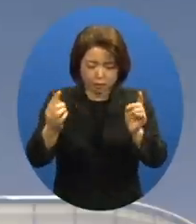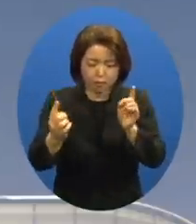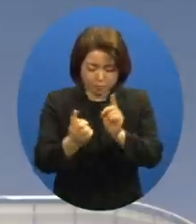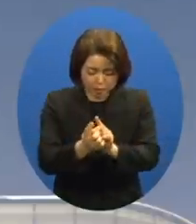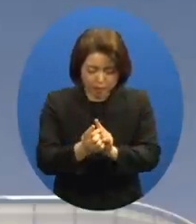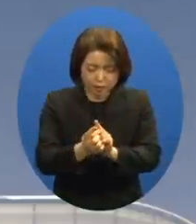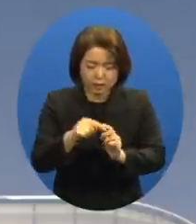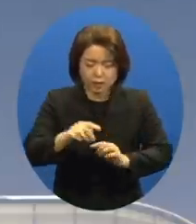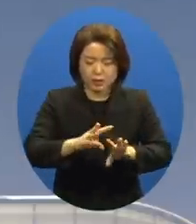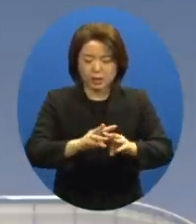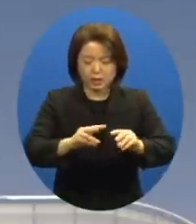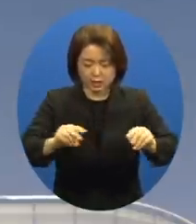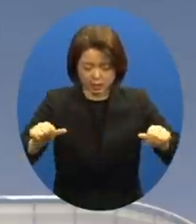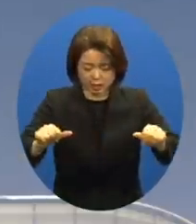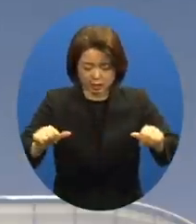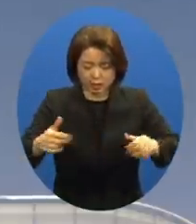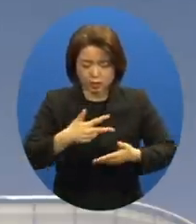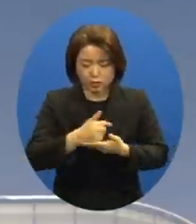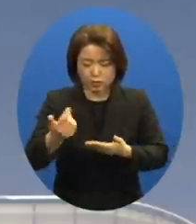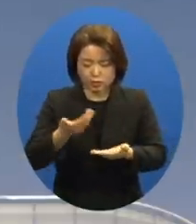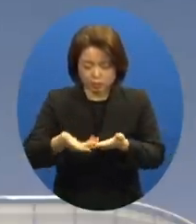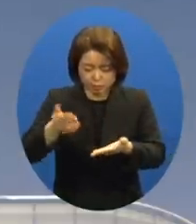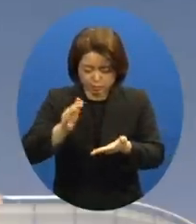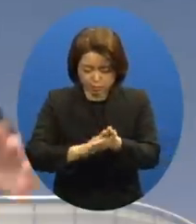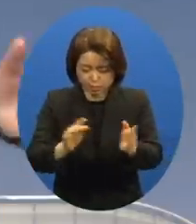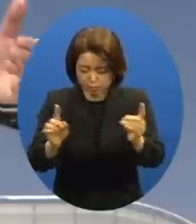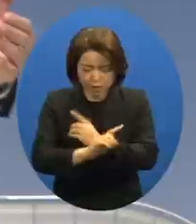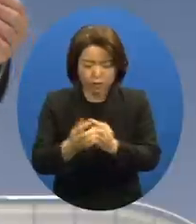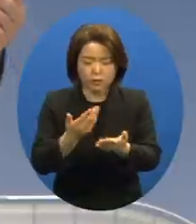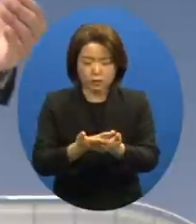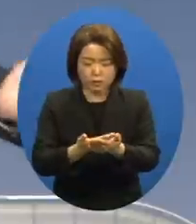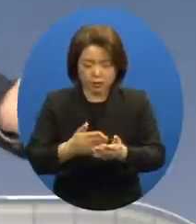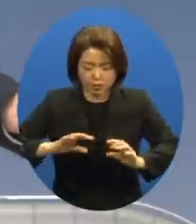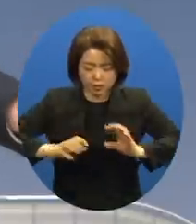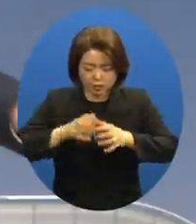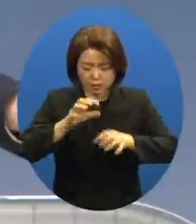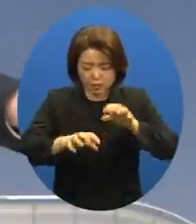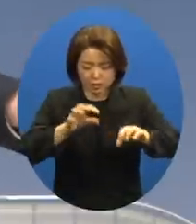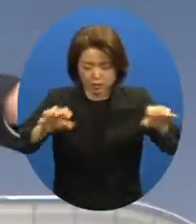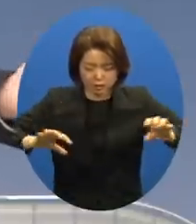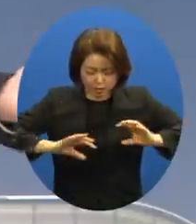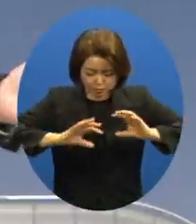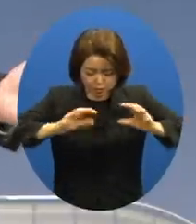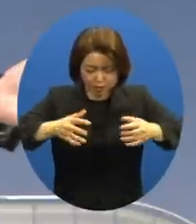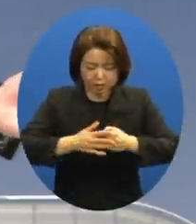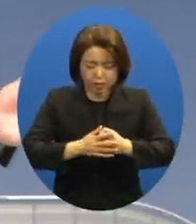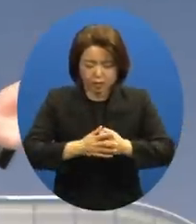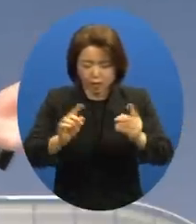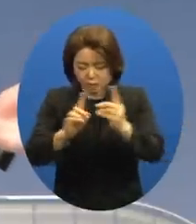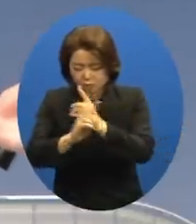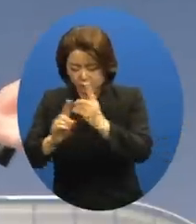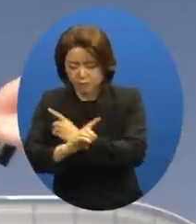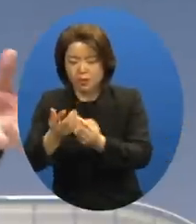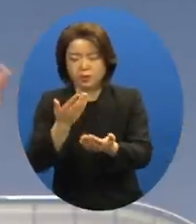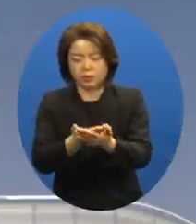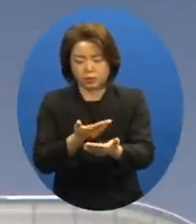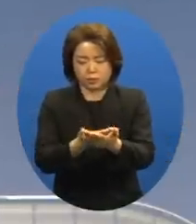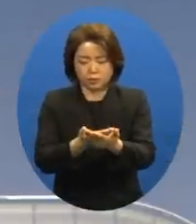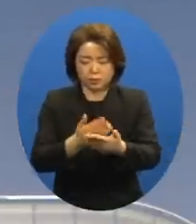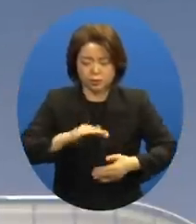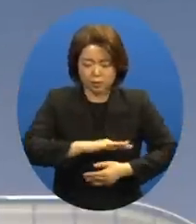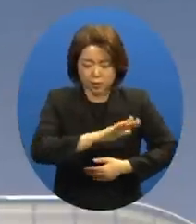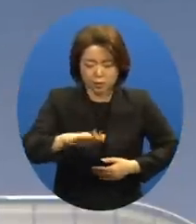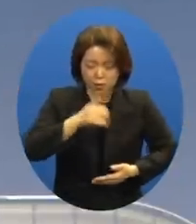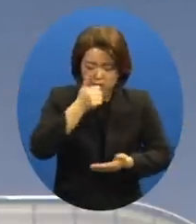이 땅을 주님 고쳐주소서 세계 열방 각 나라를 하나님 치료 해 주옵소서 우리의